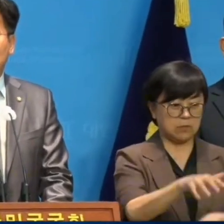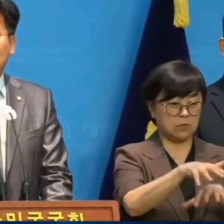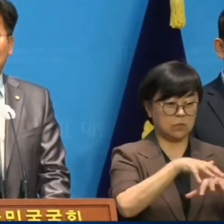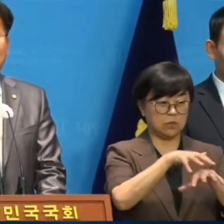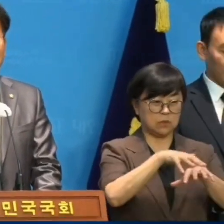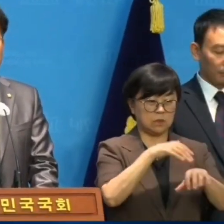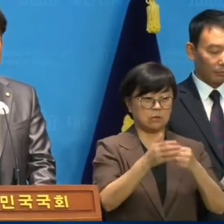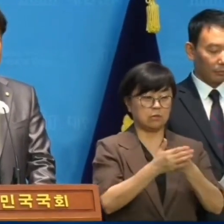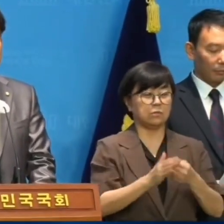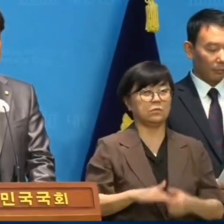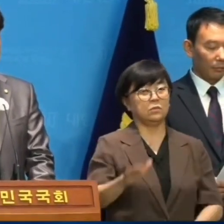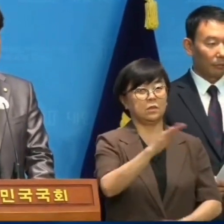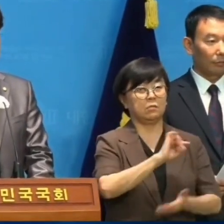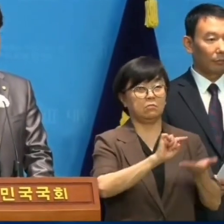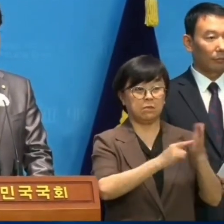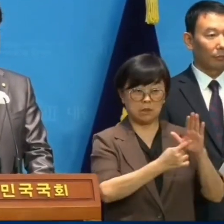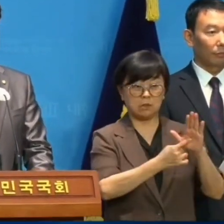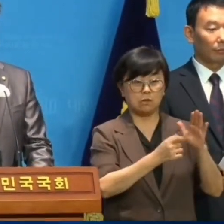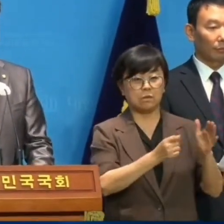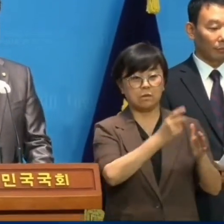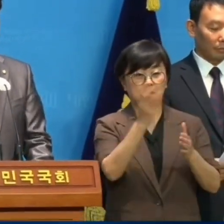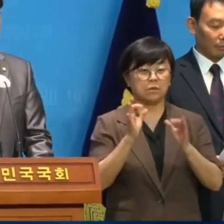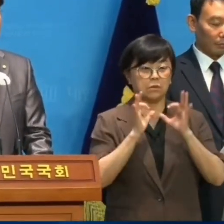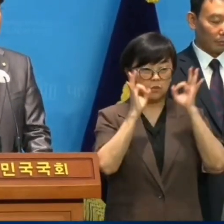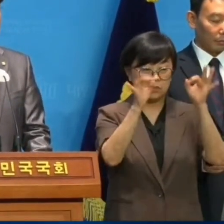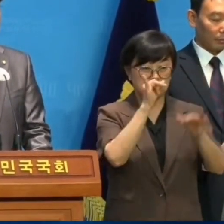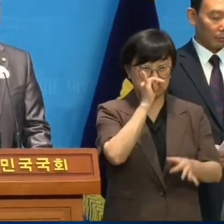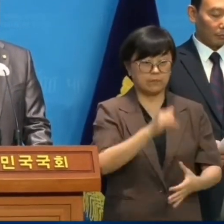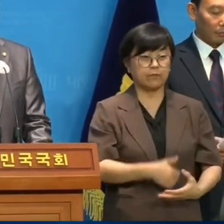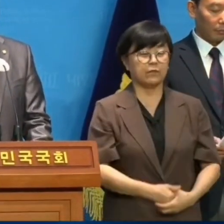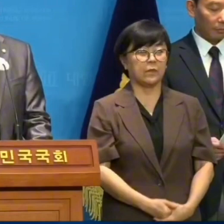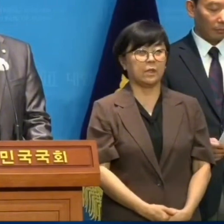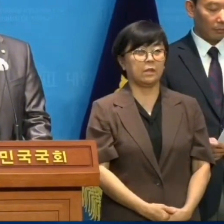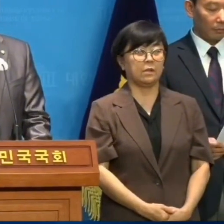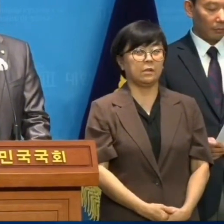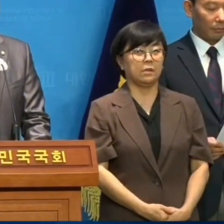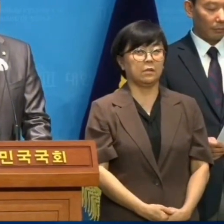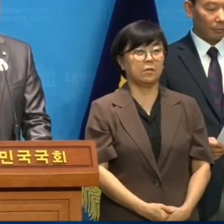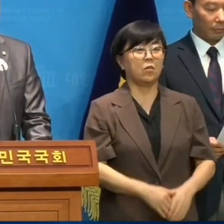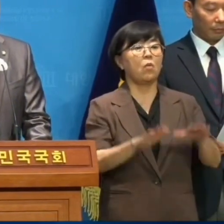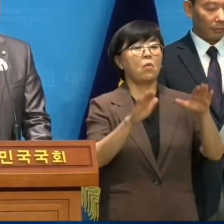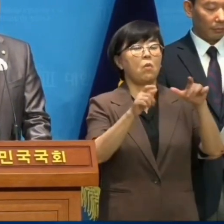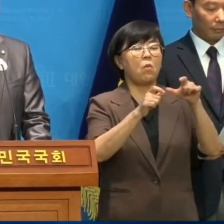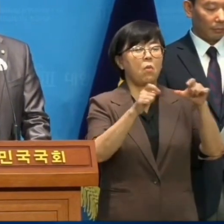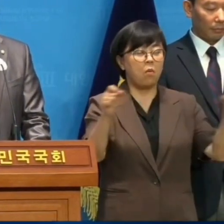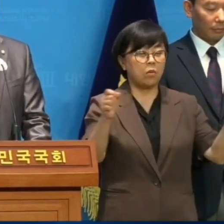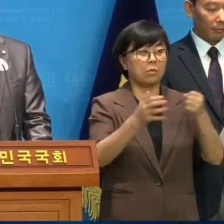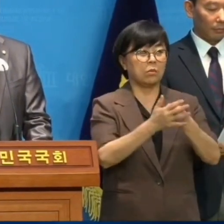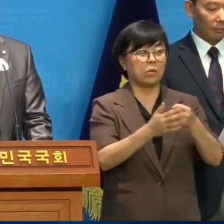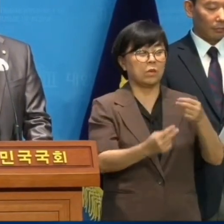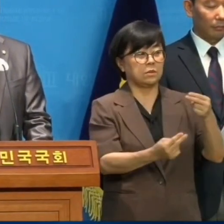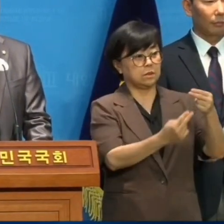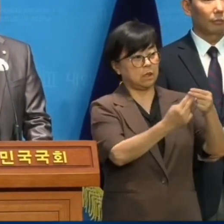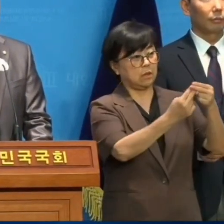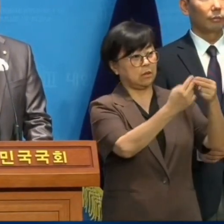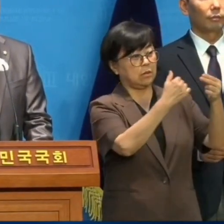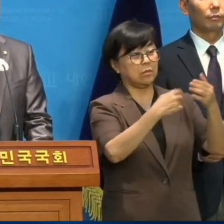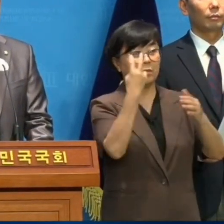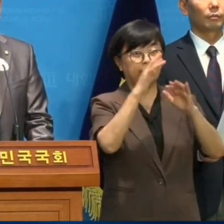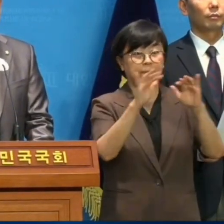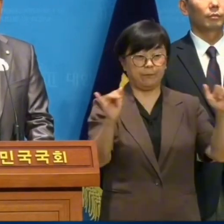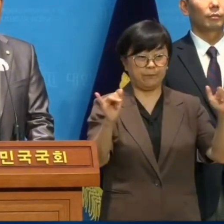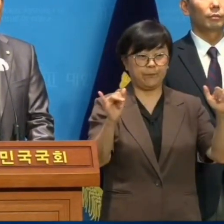체계까지도 우리가 밝히고 여러 가지 노력을 했지만 그렇지만 오랫동안 누적되어 왔던 우리